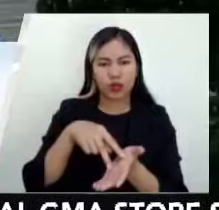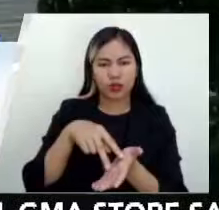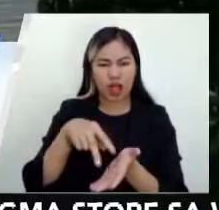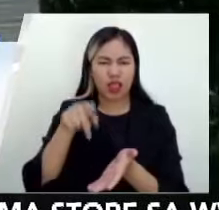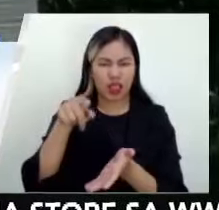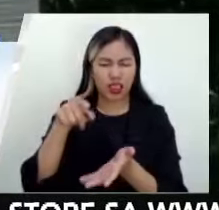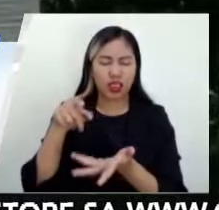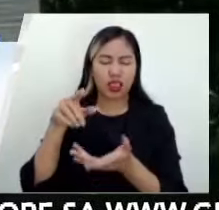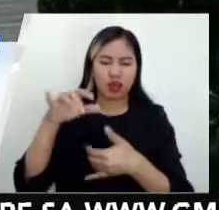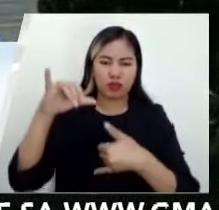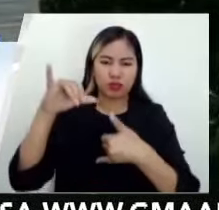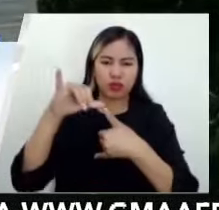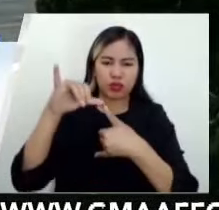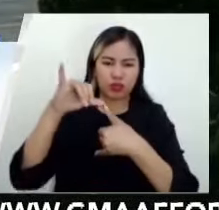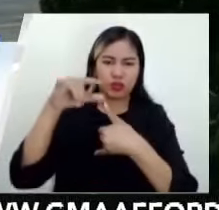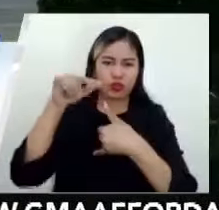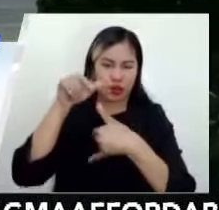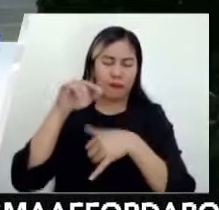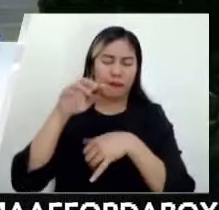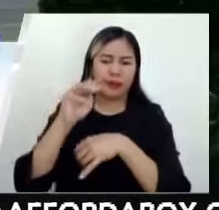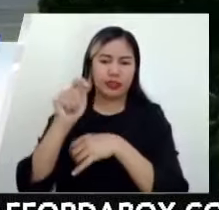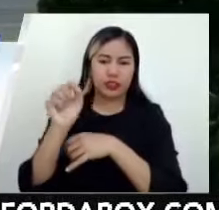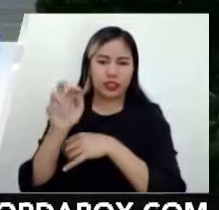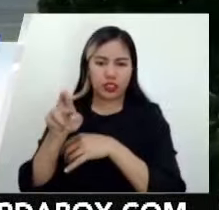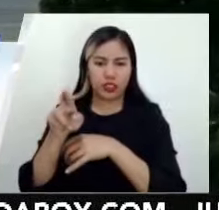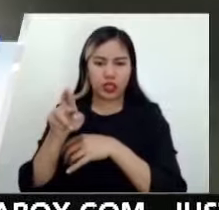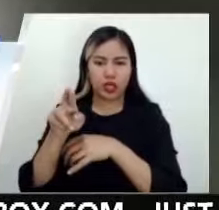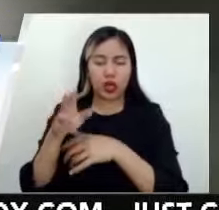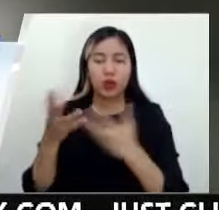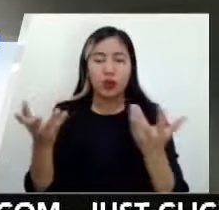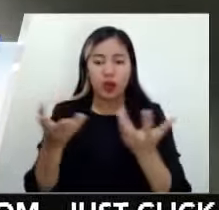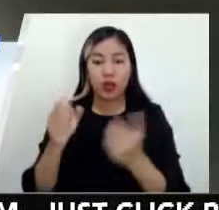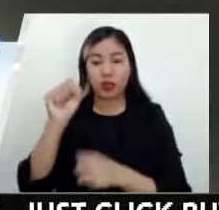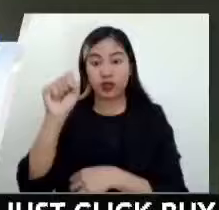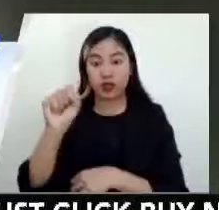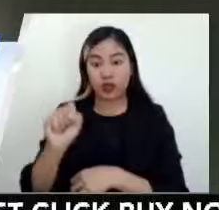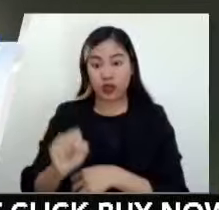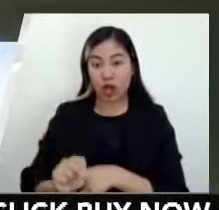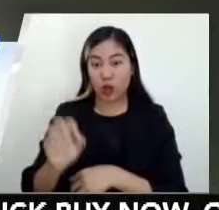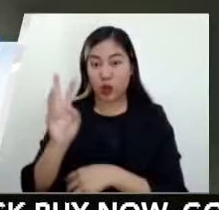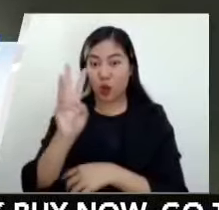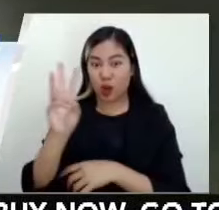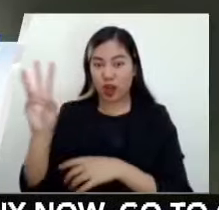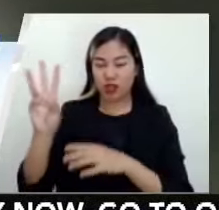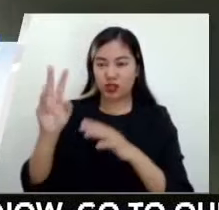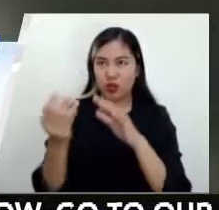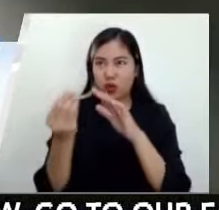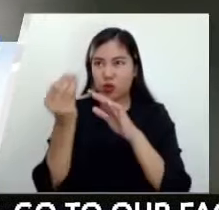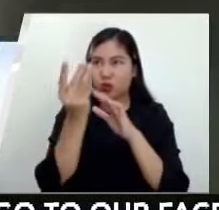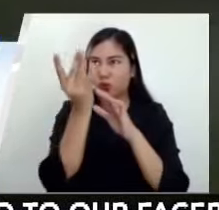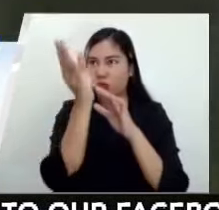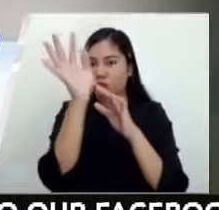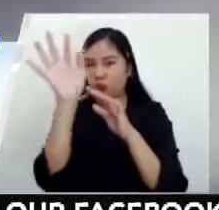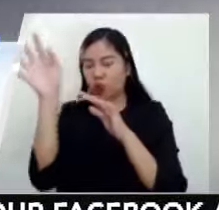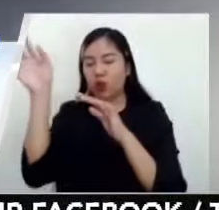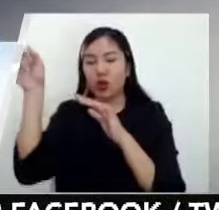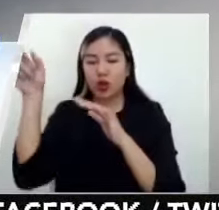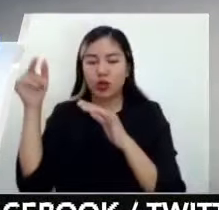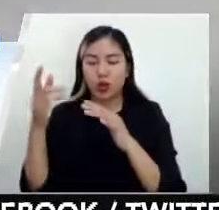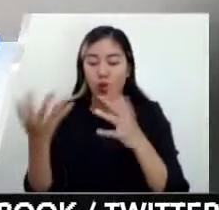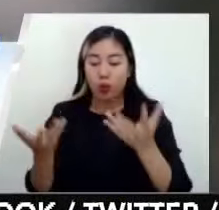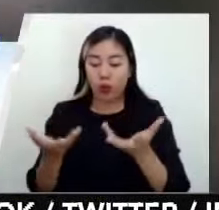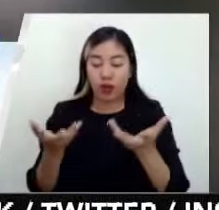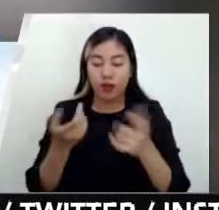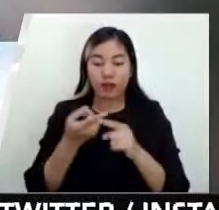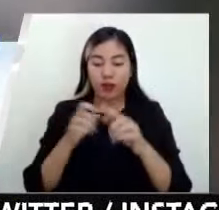sa pakanluran, timog kanlurang direksyon. Nagmula ang usok sa umangat na magma na dumikit at nagpakulo ng tubig